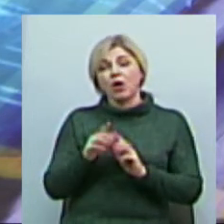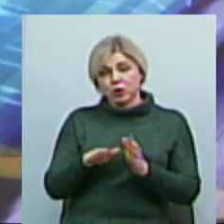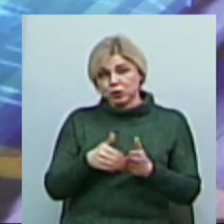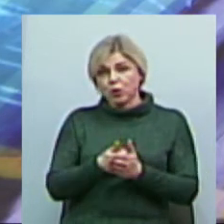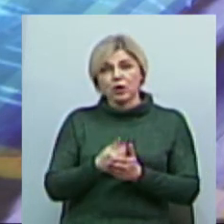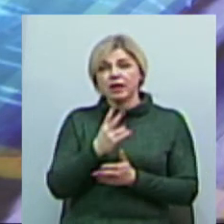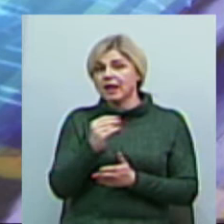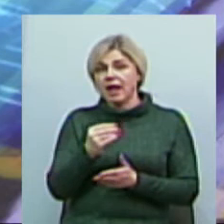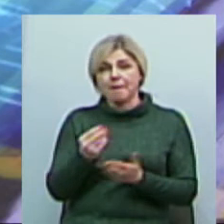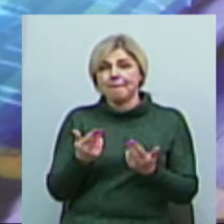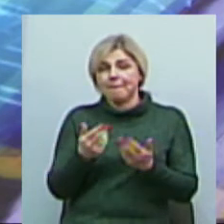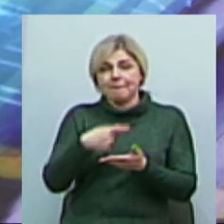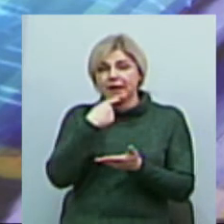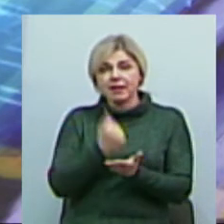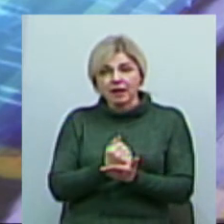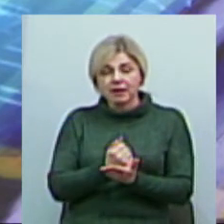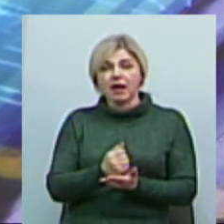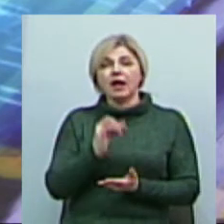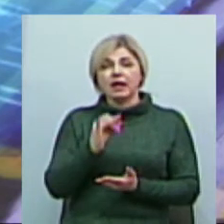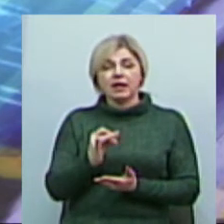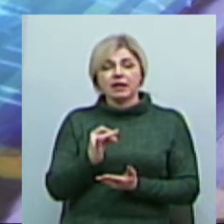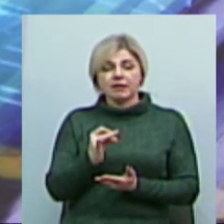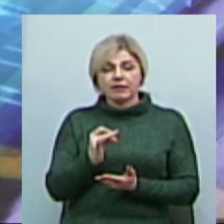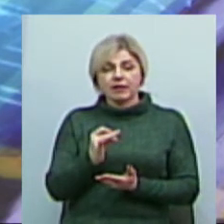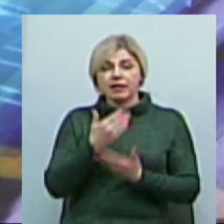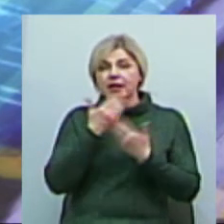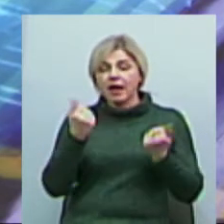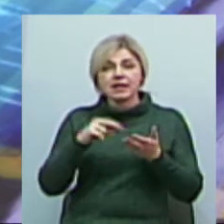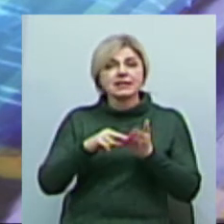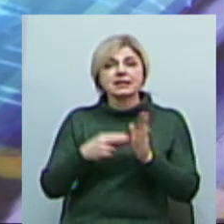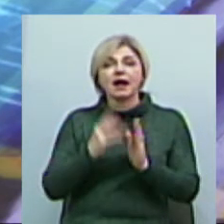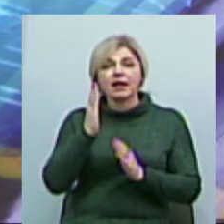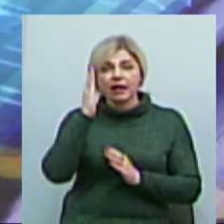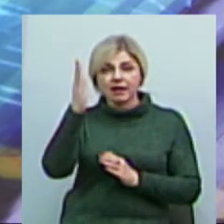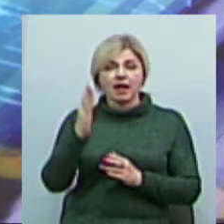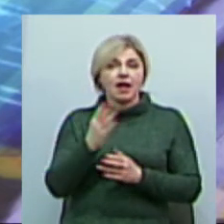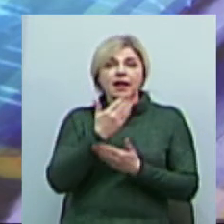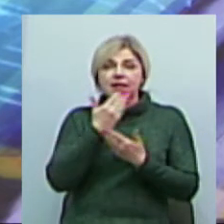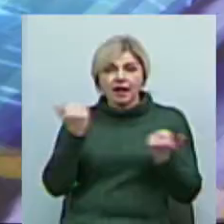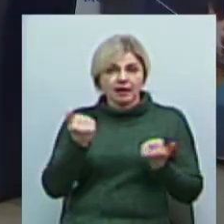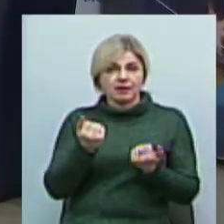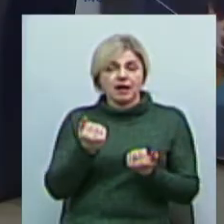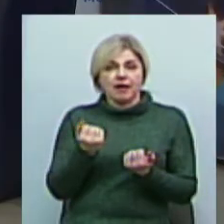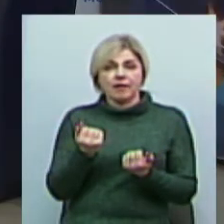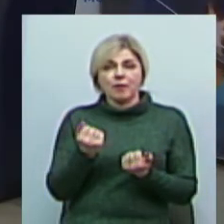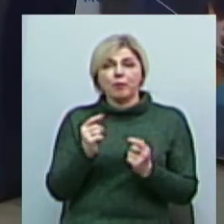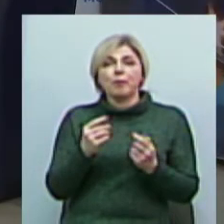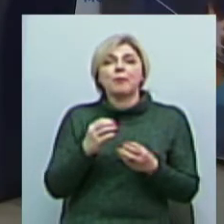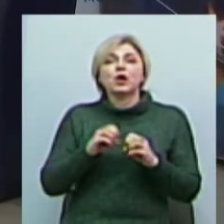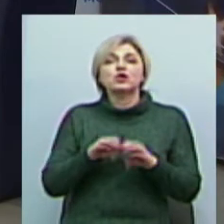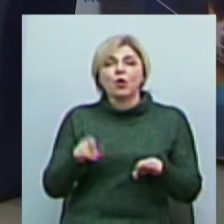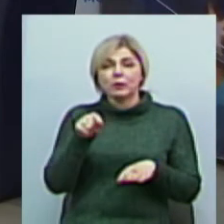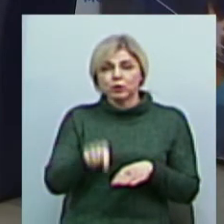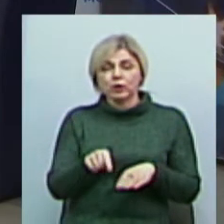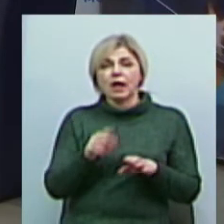не принята. И есть такой вызов: если нет стратегии, нет миссии, визии, то причем здесь